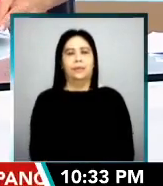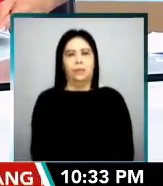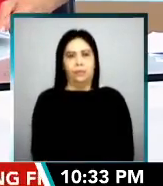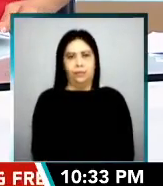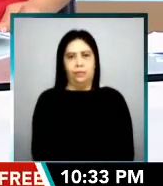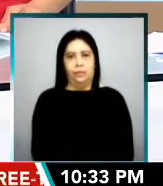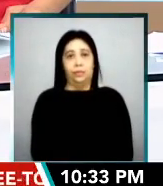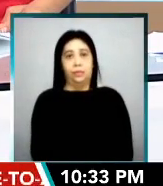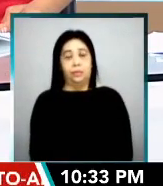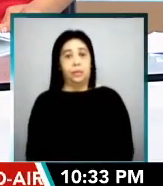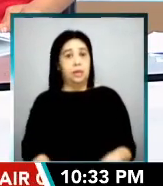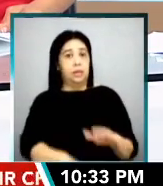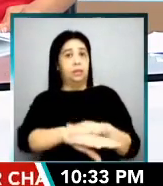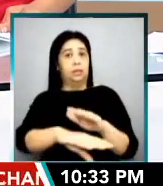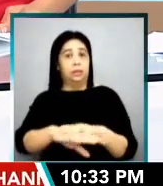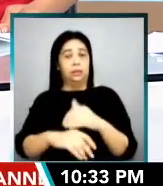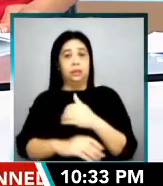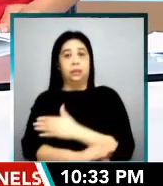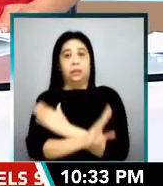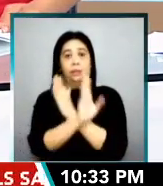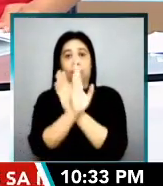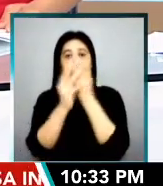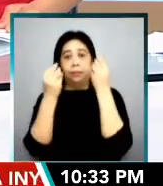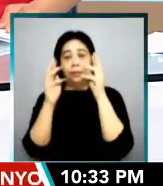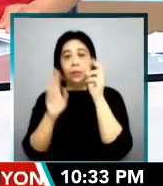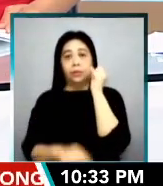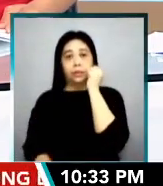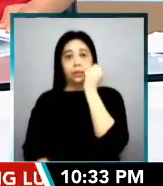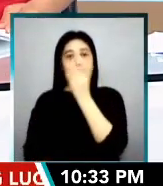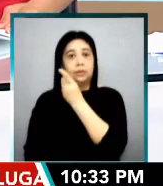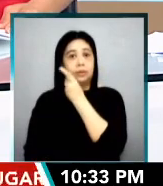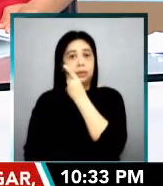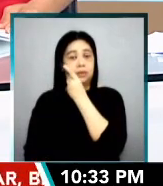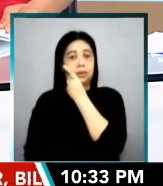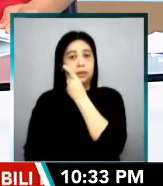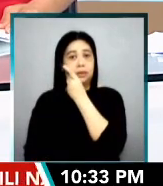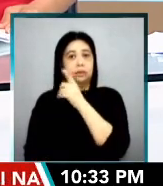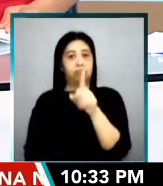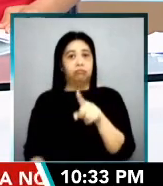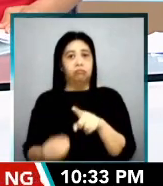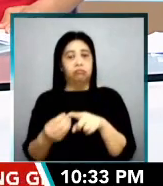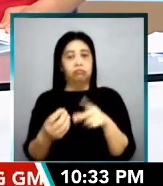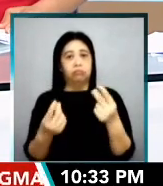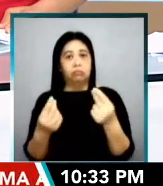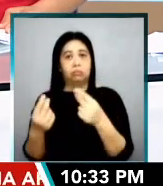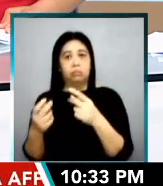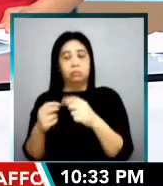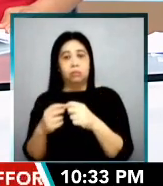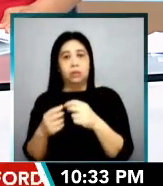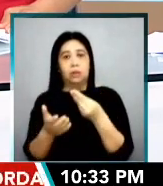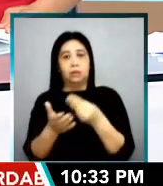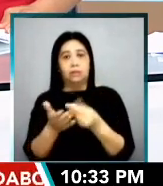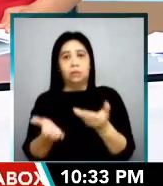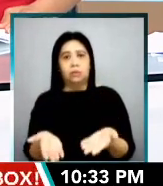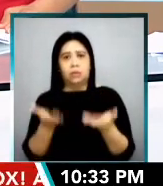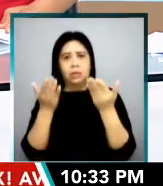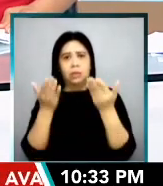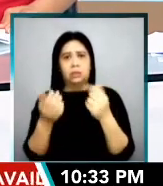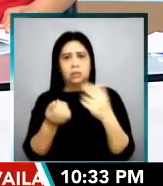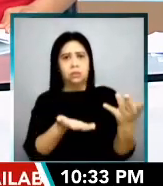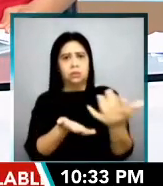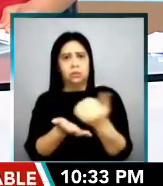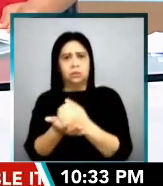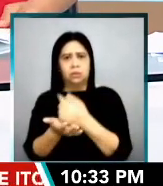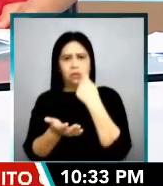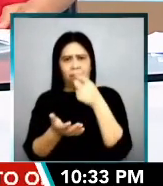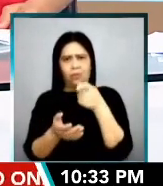Nagbabala si Davao City Mayor Sara Duterte laban sa mga nagsasagawa ng fundraising o nagsosolicit para sa pagtakbo niya